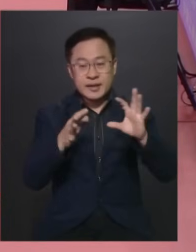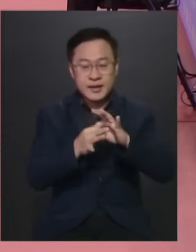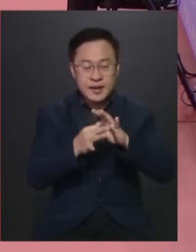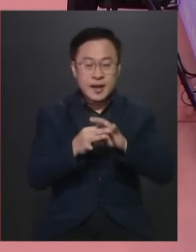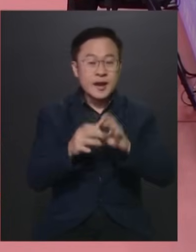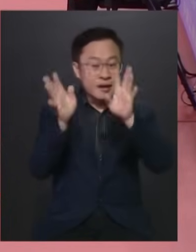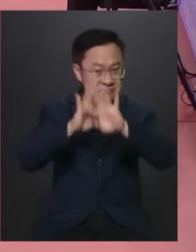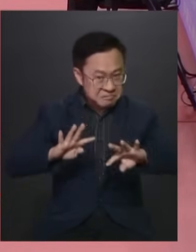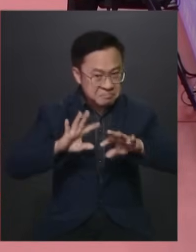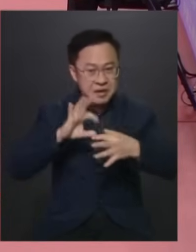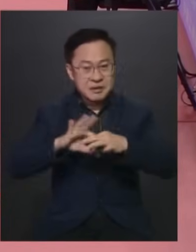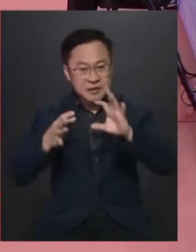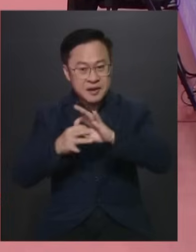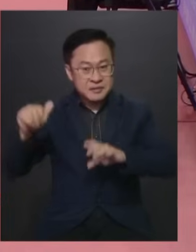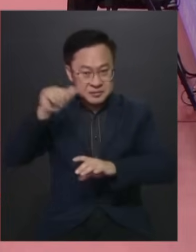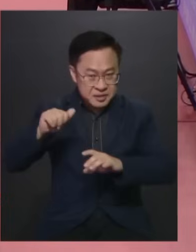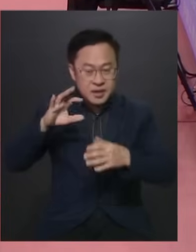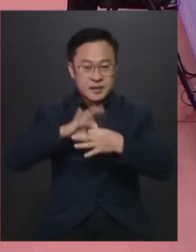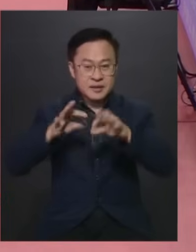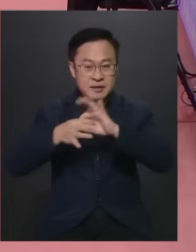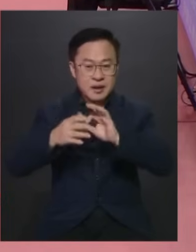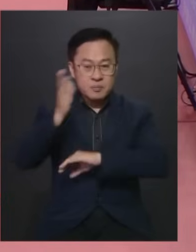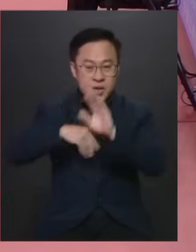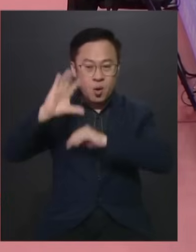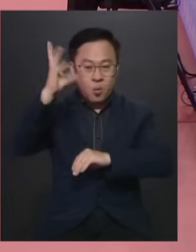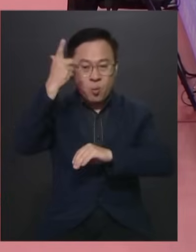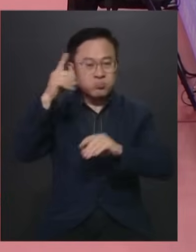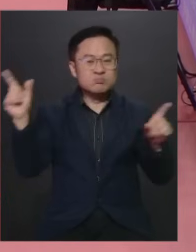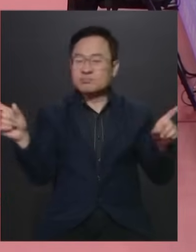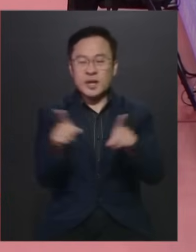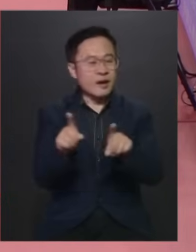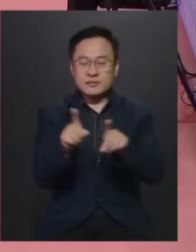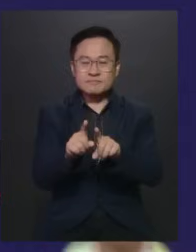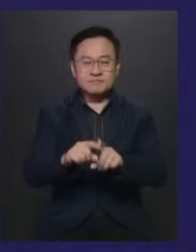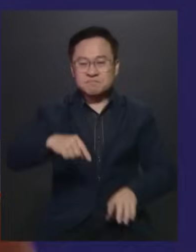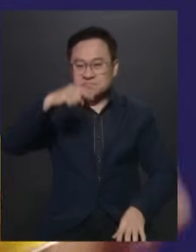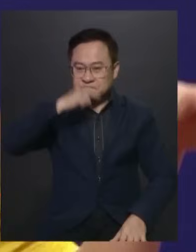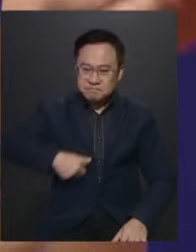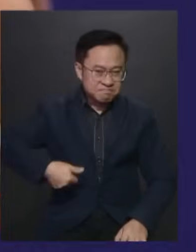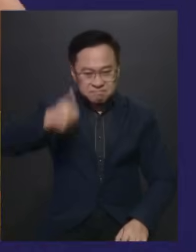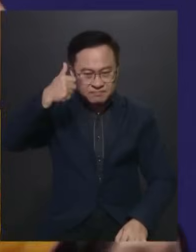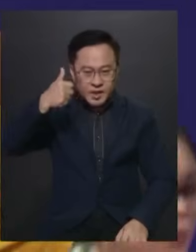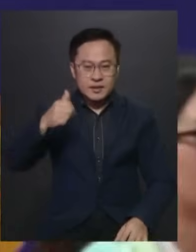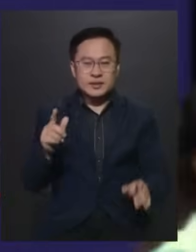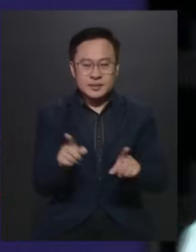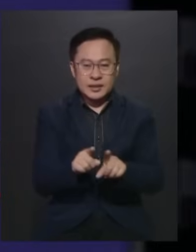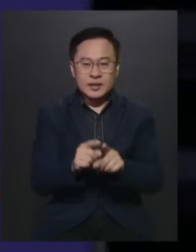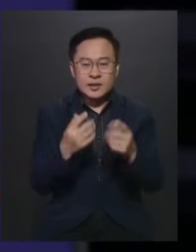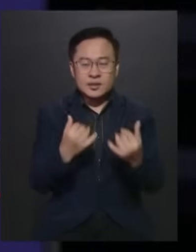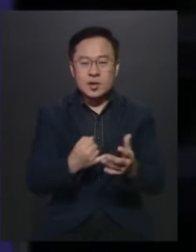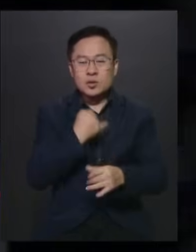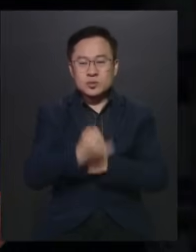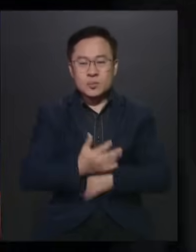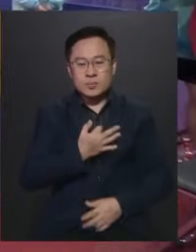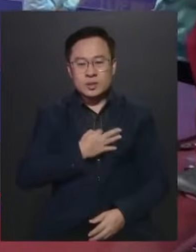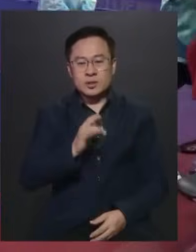รุ่งโรจนครับเหลังจบเกมเรุ่งโรจนก็ได้ให้สัมภาษณ์กับสื่อมวลชนว่าเหรียญทองเหรียญนี้ตนขอมอบให้กับครอบครัวและคุณหมอทีมกายภาพที่